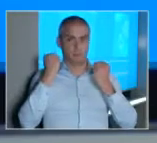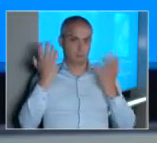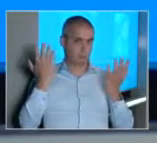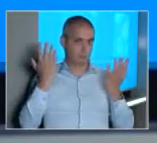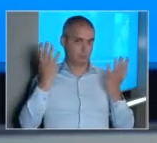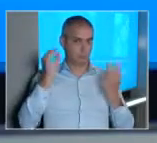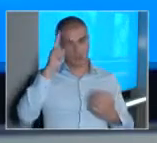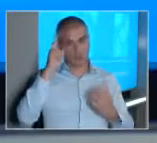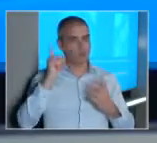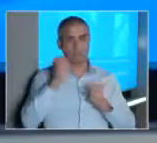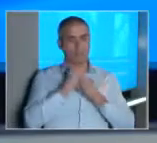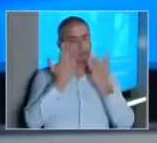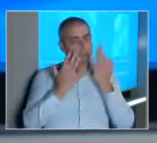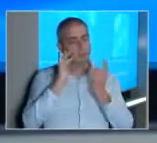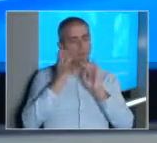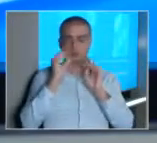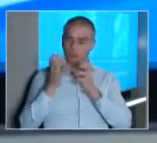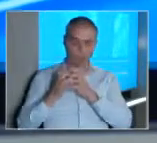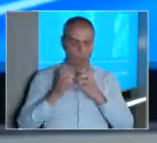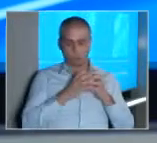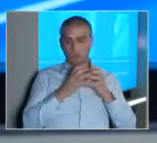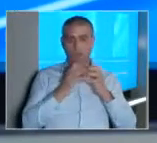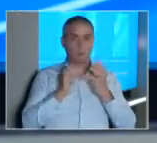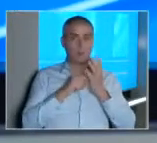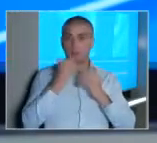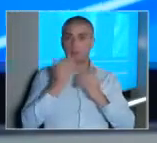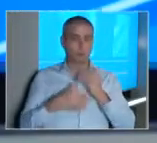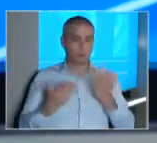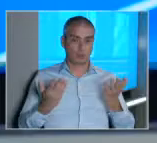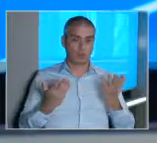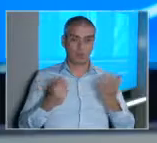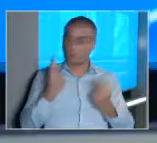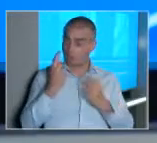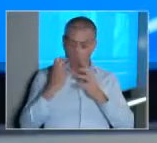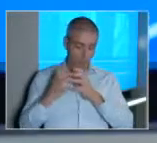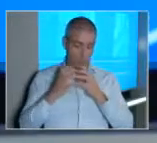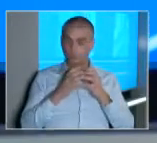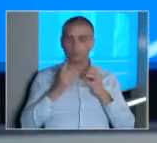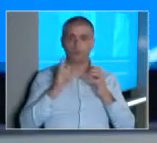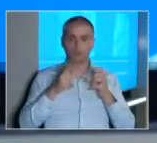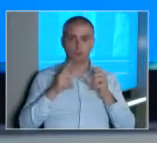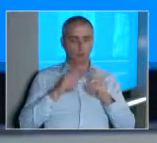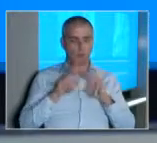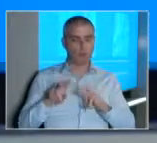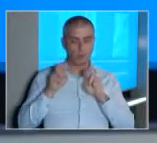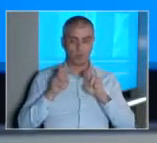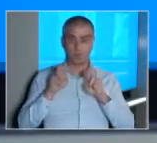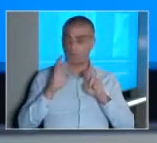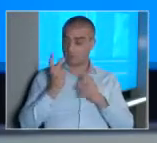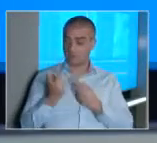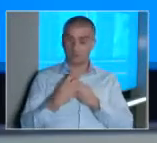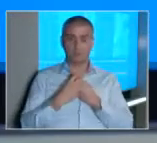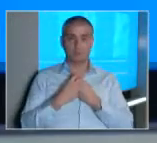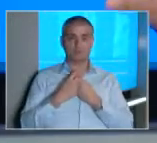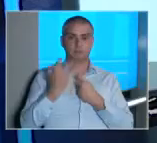ולא לעשות את החשבונות של הגושים כל הזמן. כי בסוף מה שקורה, שעל כל גוש יש כל מיני טרמפיסטים, וברגע שהם